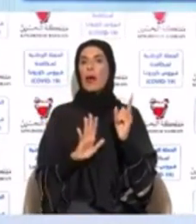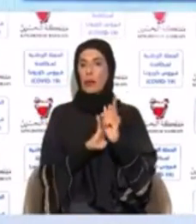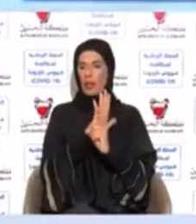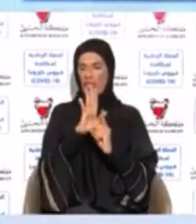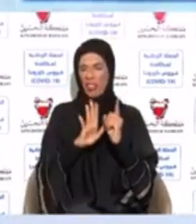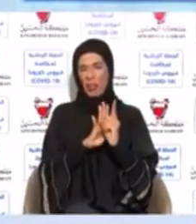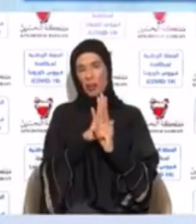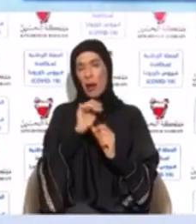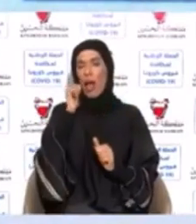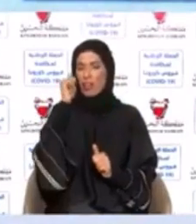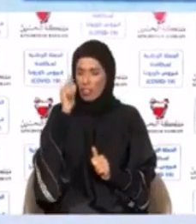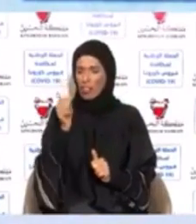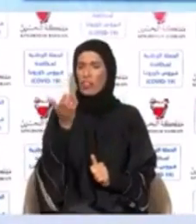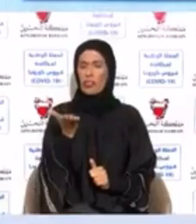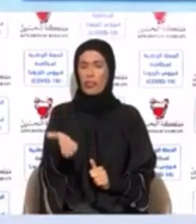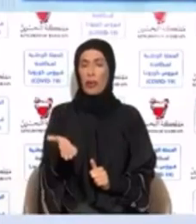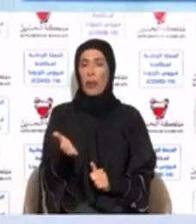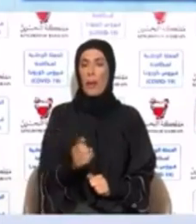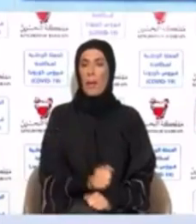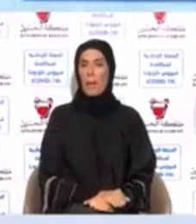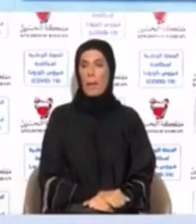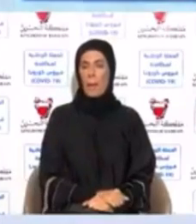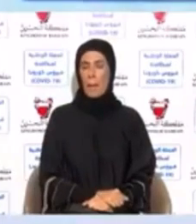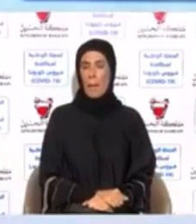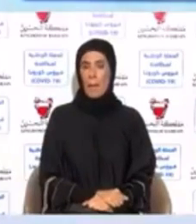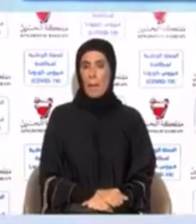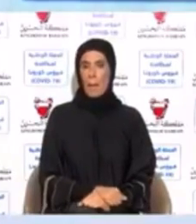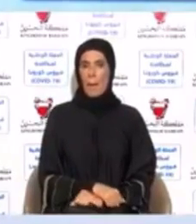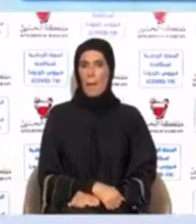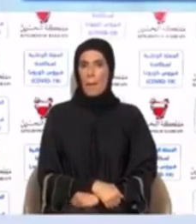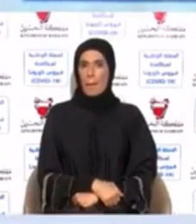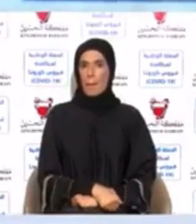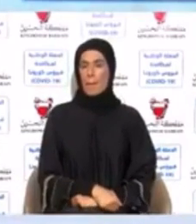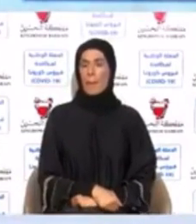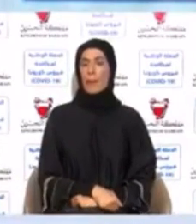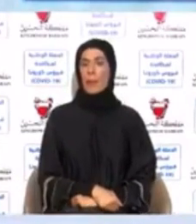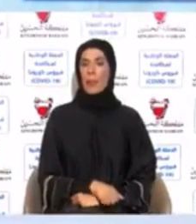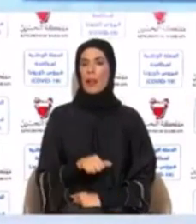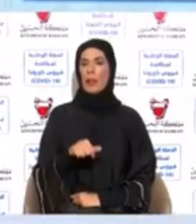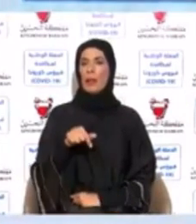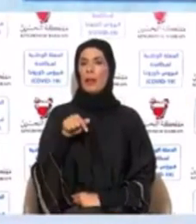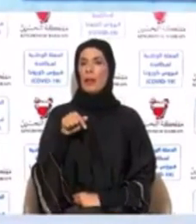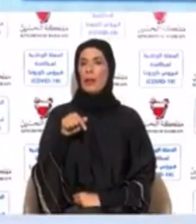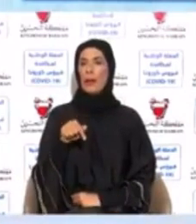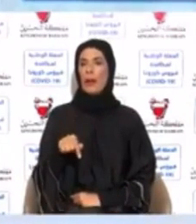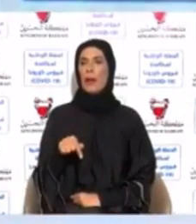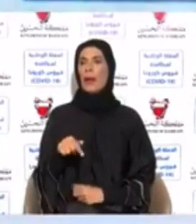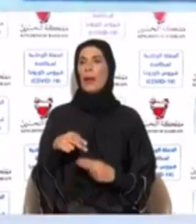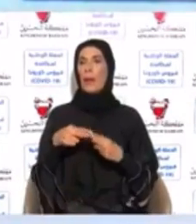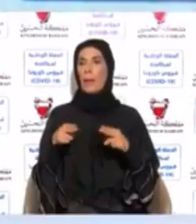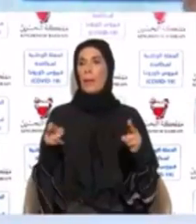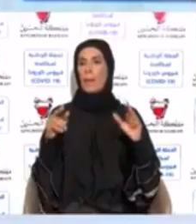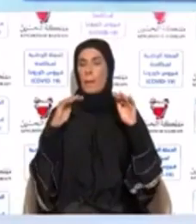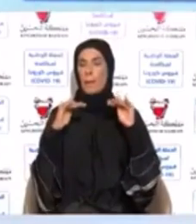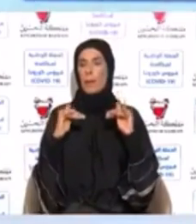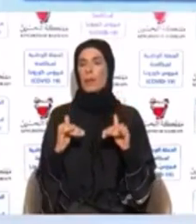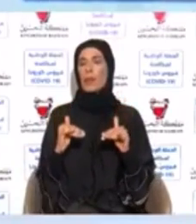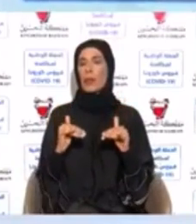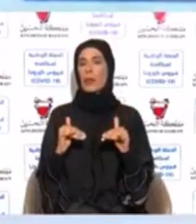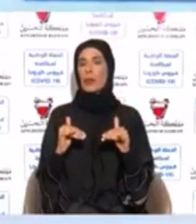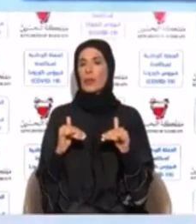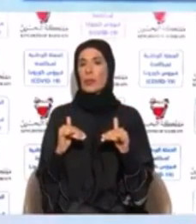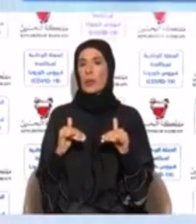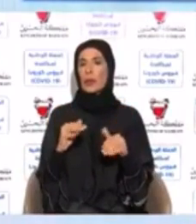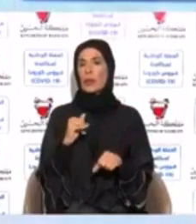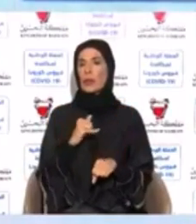تأثير؟ أكيد لها تأثير. فإحنا ليست عامة يعني هذه الطاقة الاستيعابية خلينا نقول مفتوحة وأوبن حق